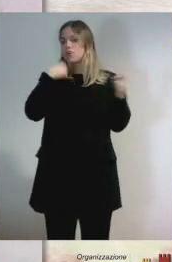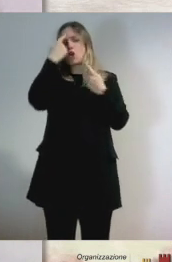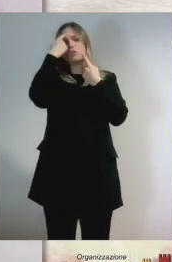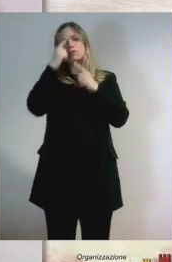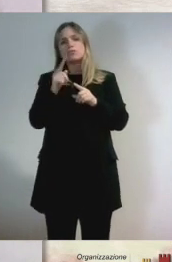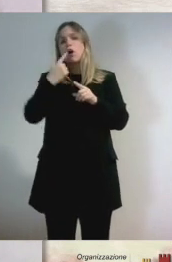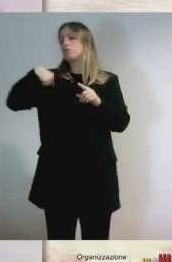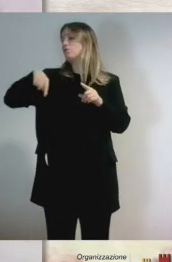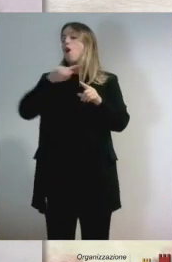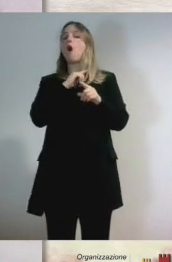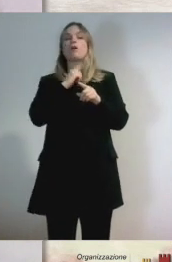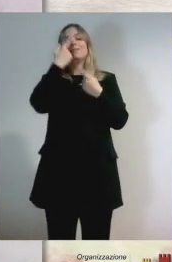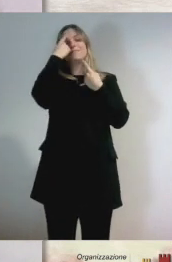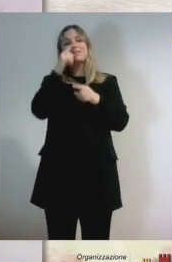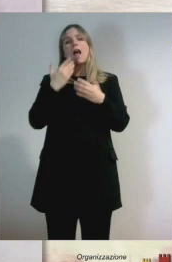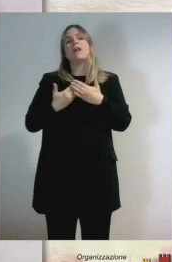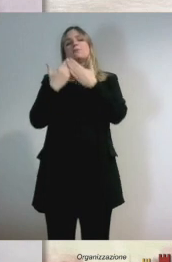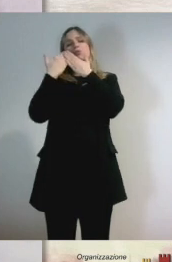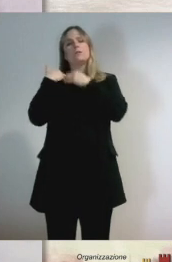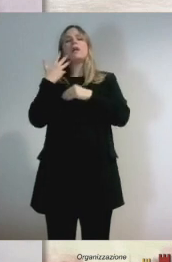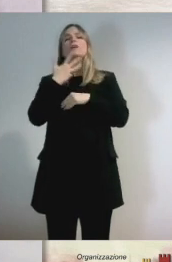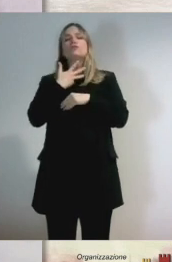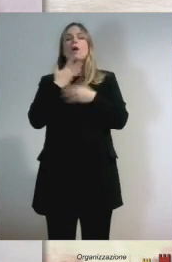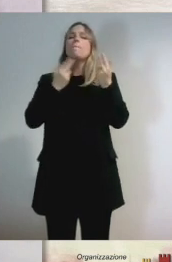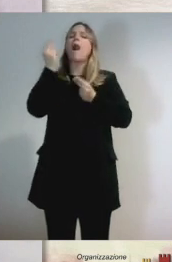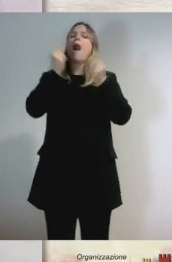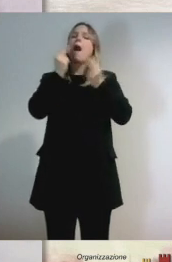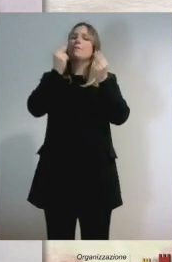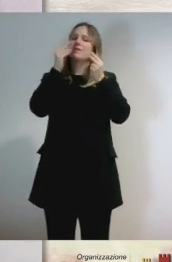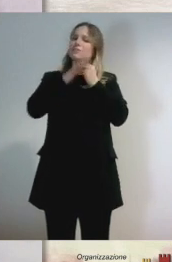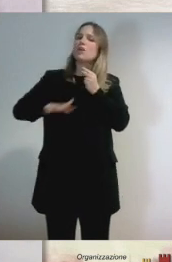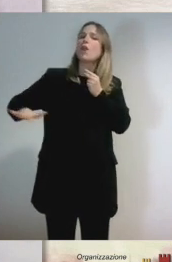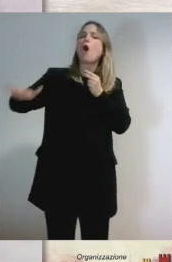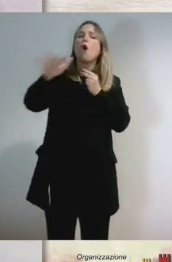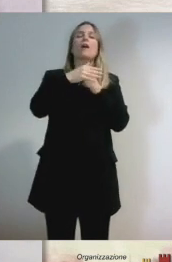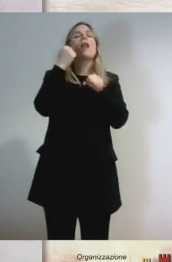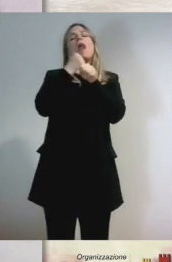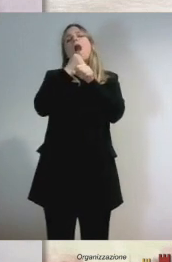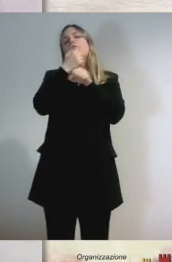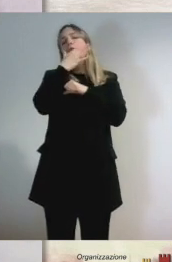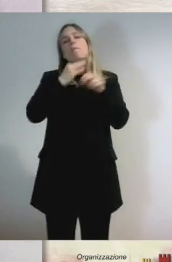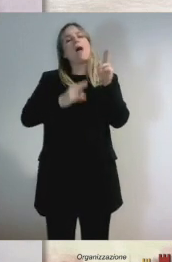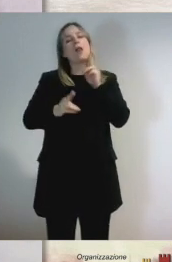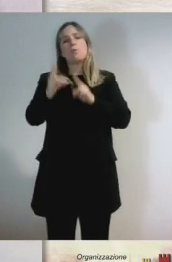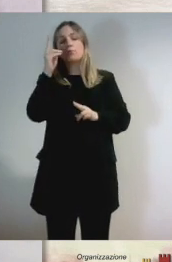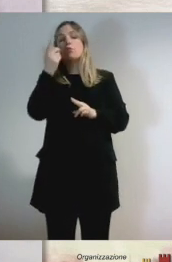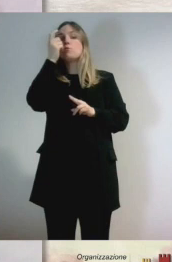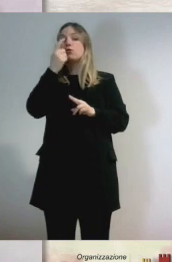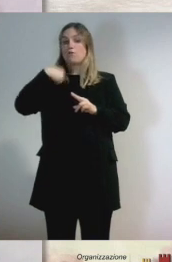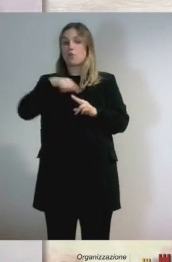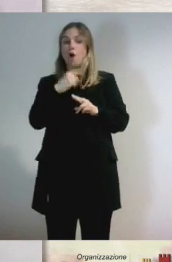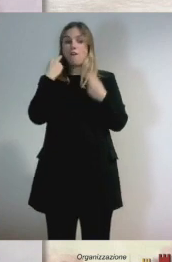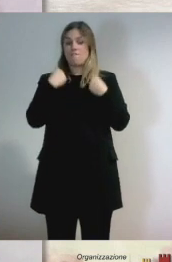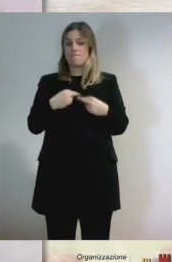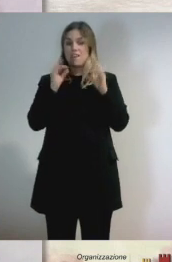responsabilità però fare l'amministratore locale è ancora il mestiere più bello del mondo perché noi viviamo i problemi e le difficoltà